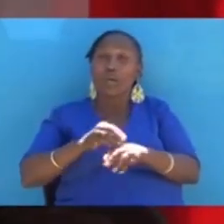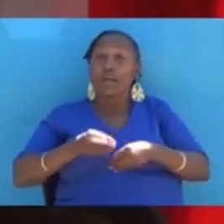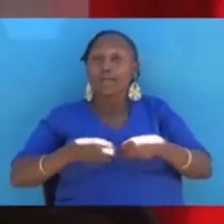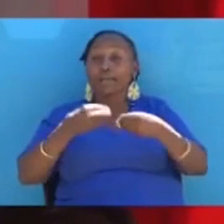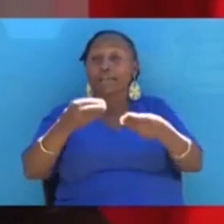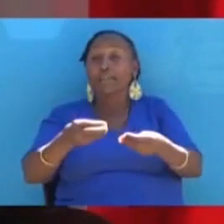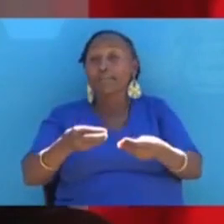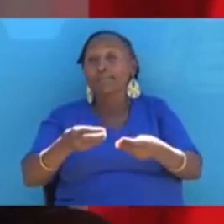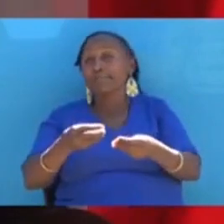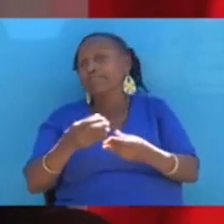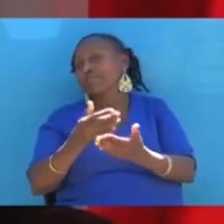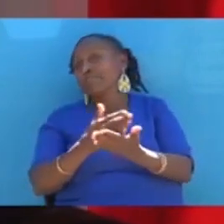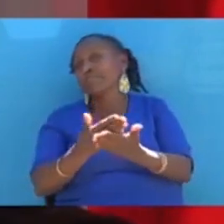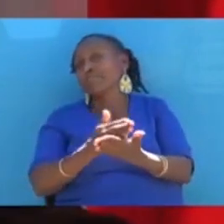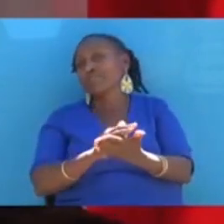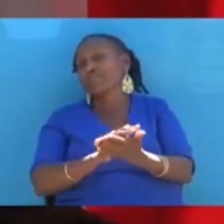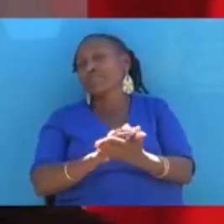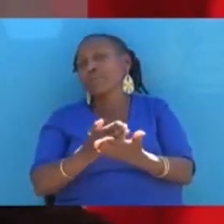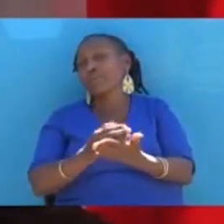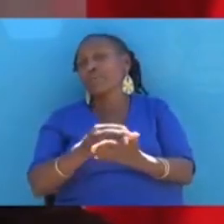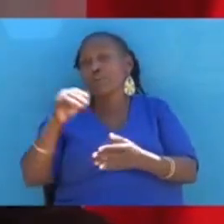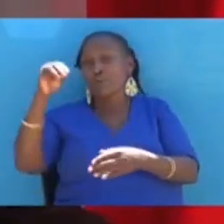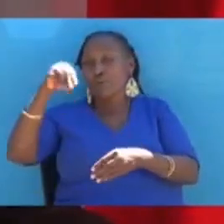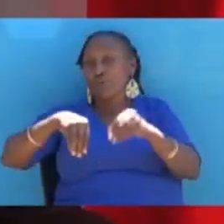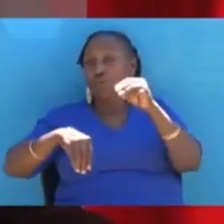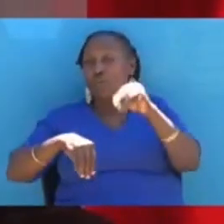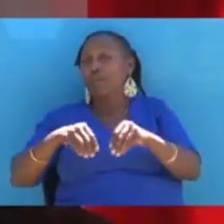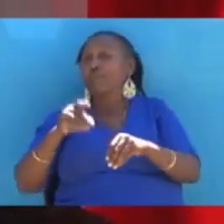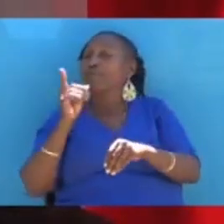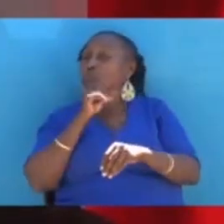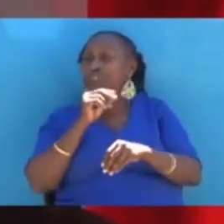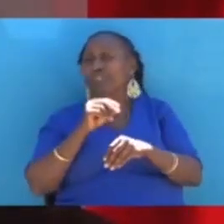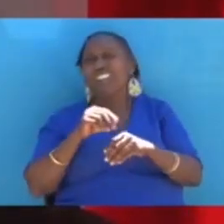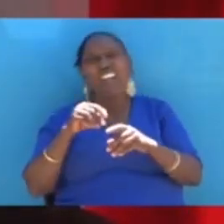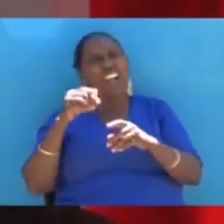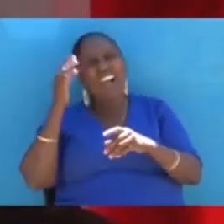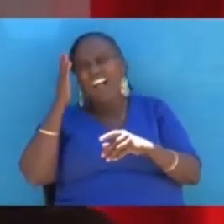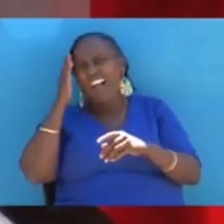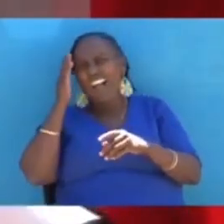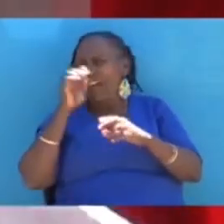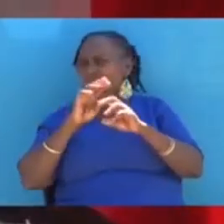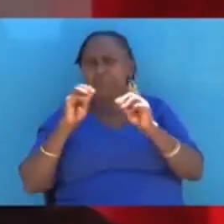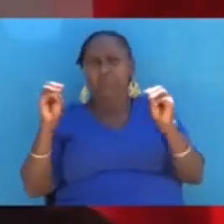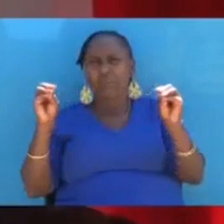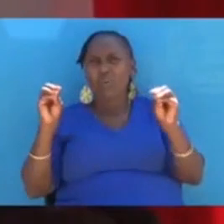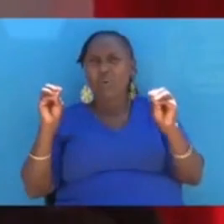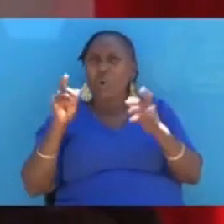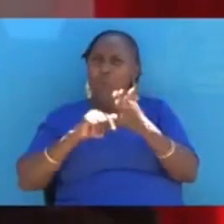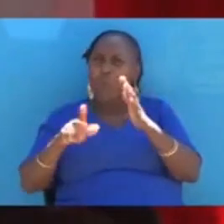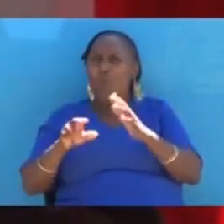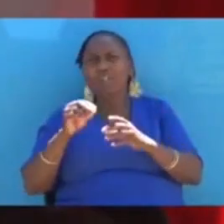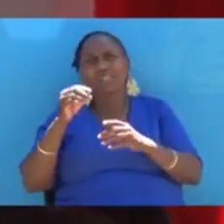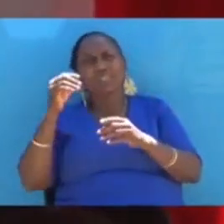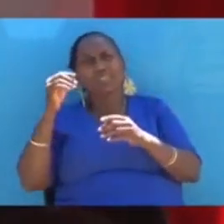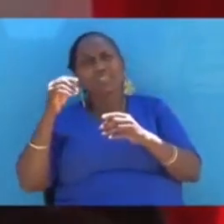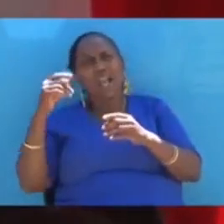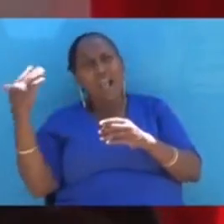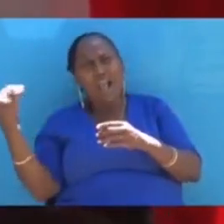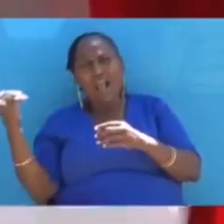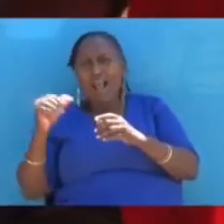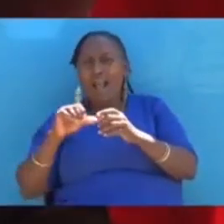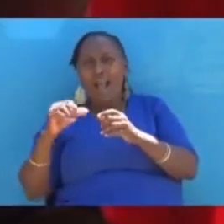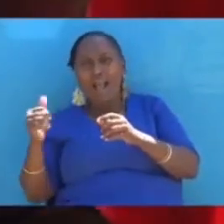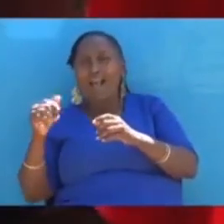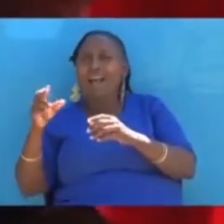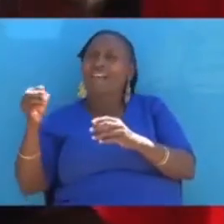huyu mzee. Sasa sijui uchaguzi mwingine atasema nini, kwa sababu hiyo maneno ya Mau ilikuwa ni fitina.